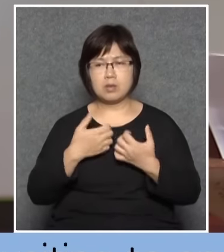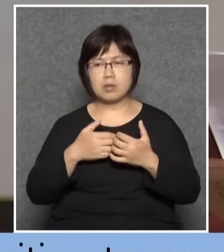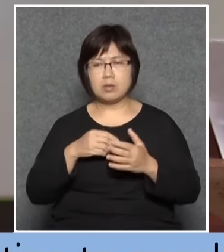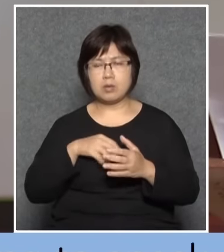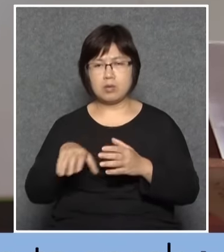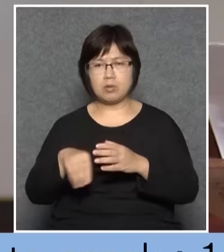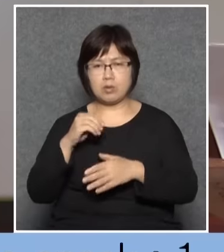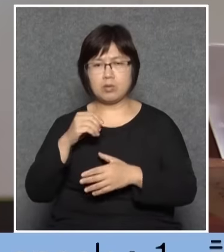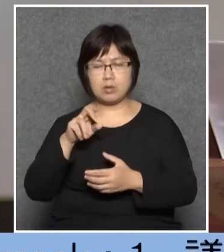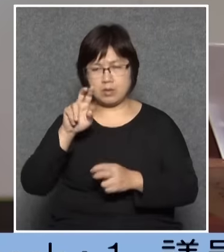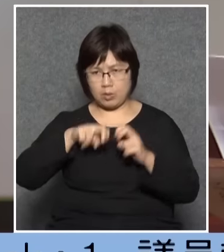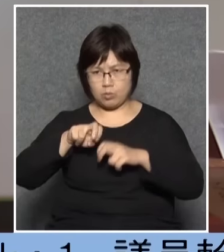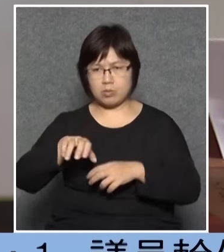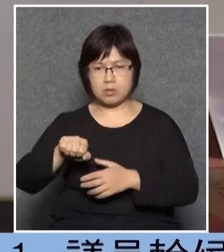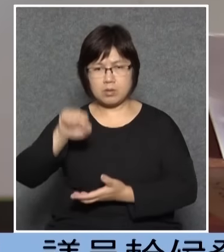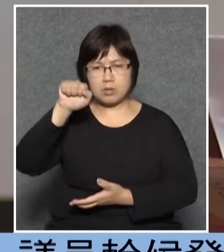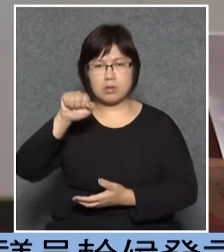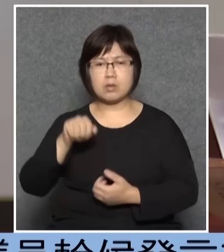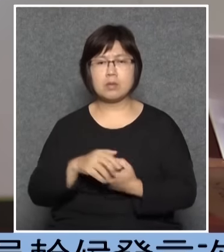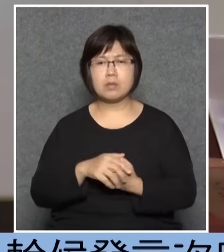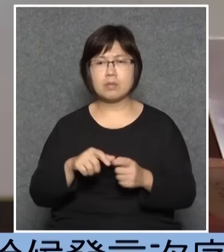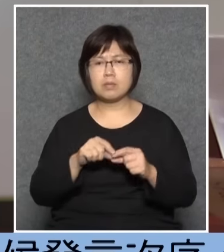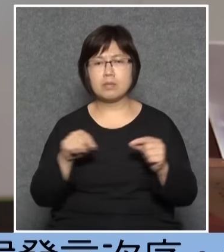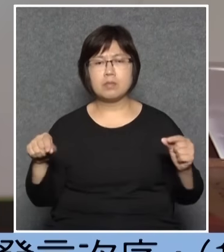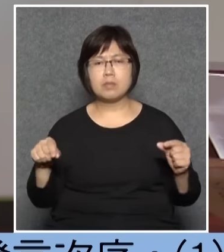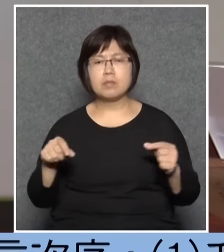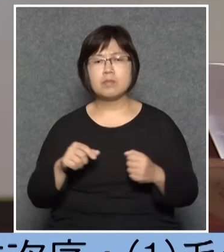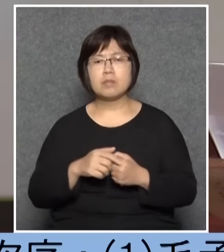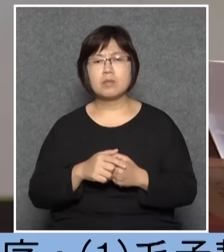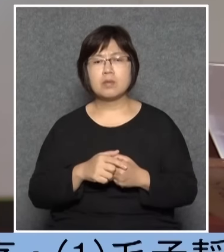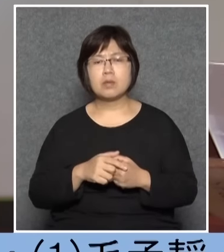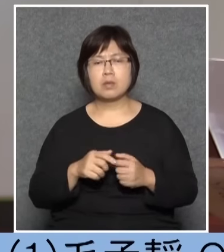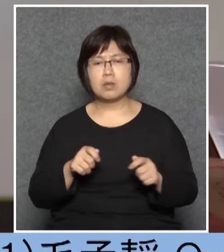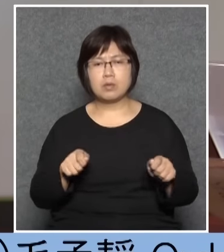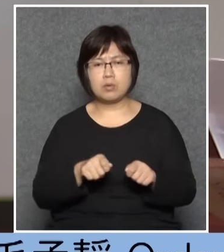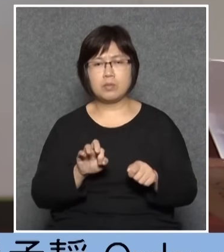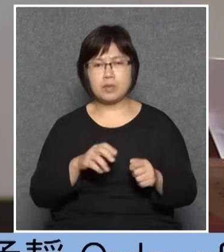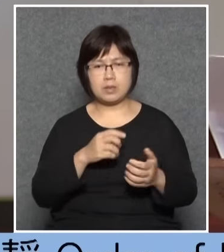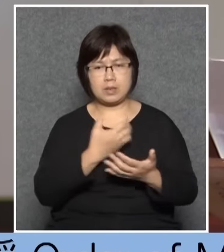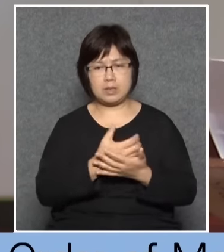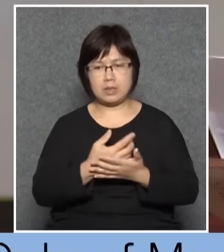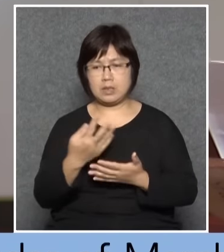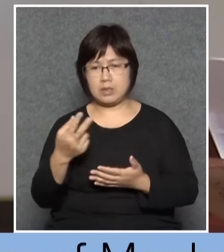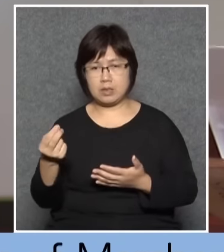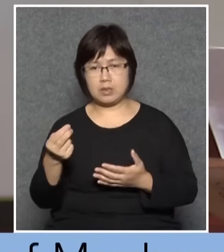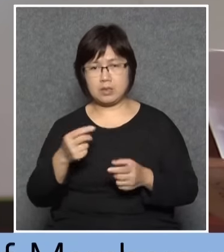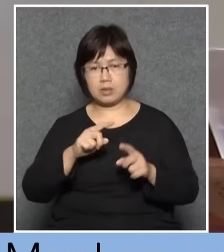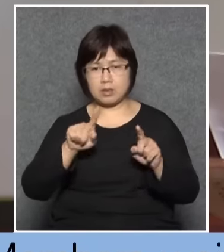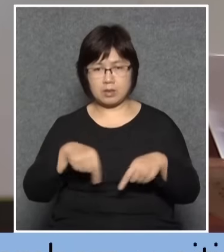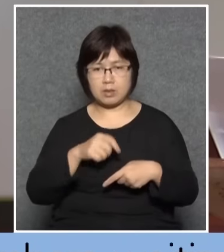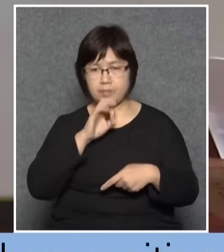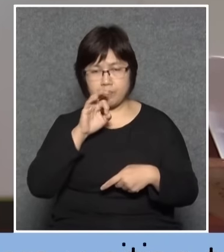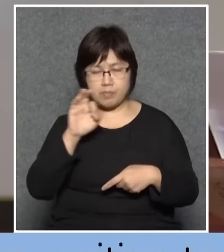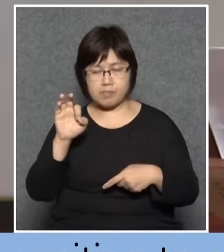令嗰段説話咧，係冇斷句47個字，仲唔包括括弧嘅